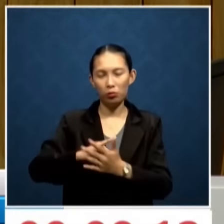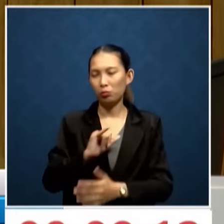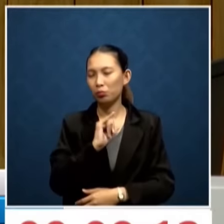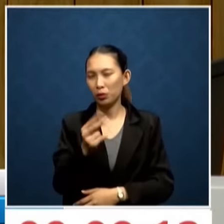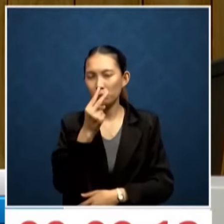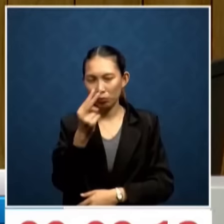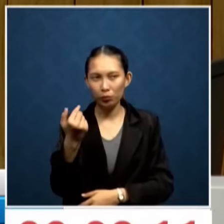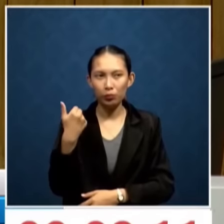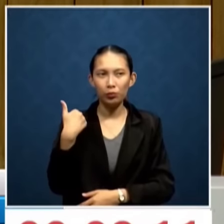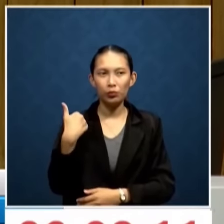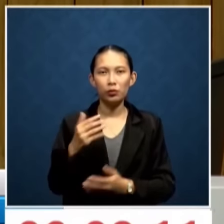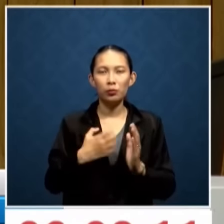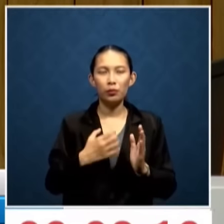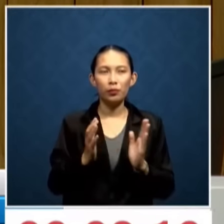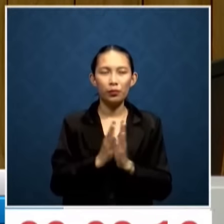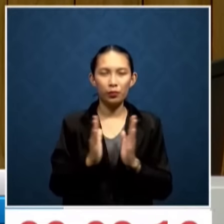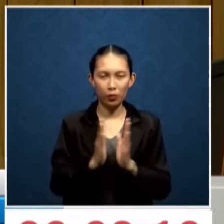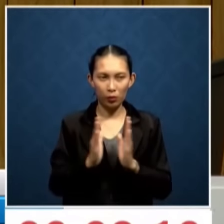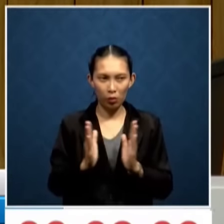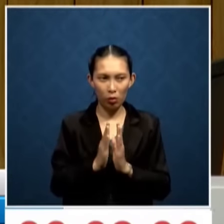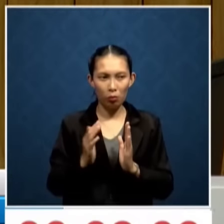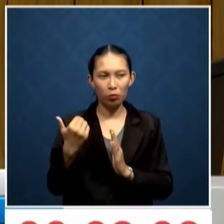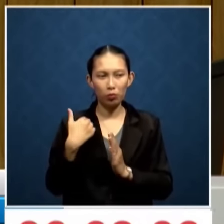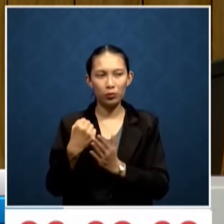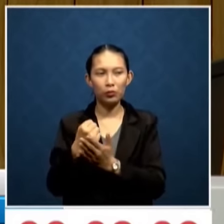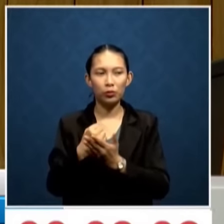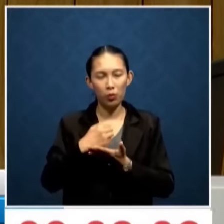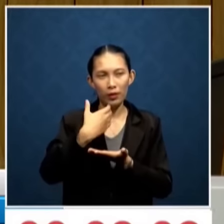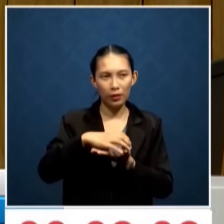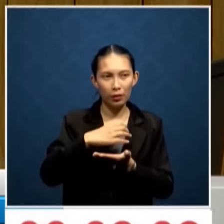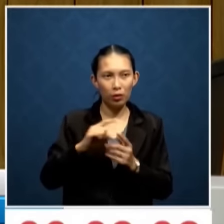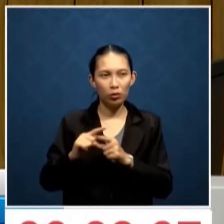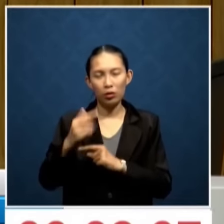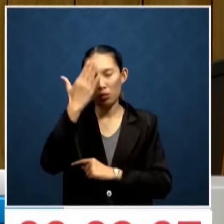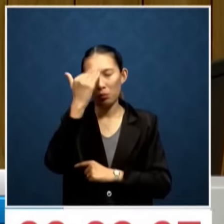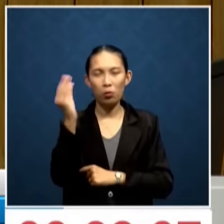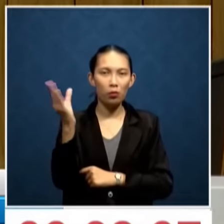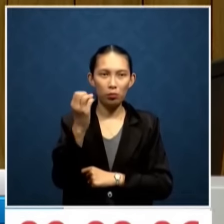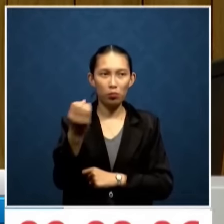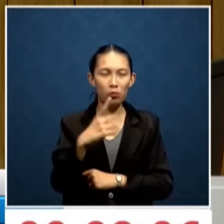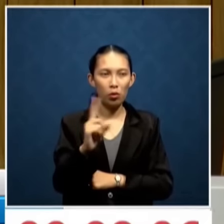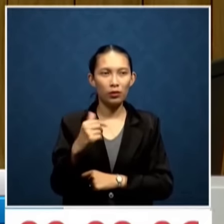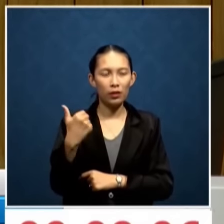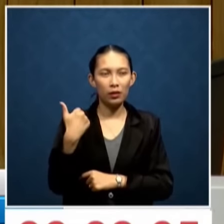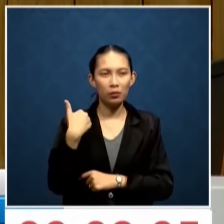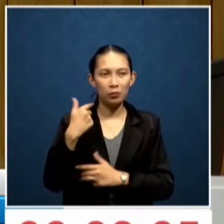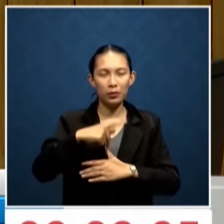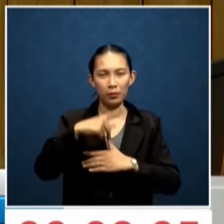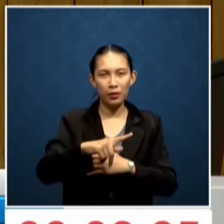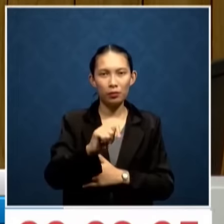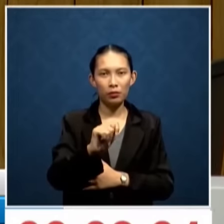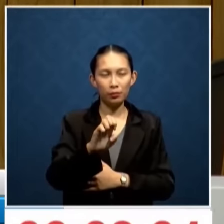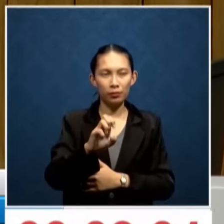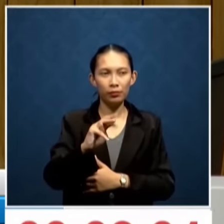ดูนะครับอันนี้ขอบคุณอาจารย์มากเลยที่กรุณาให้ข้อมูลเพราะว่าเขายืนยันว่าก็จะให้เทมูเข้ามาตั้งสาขาในเมือง